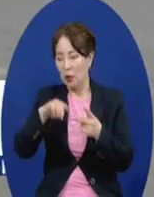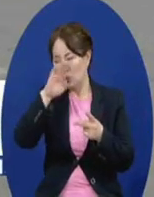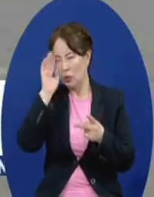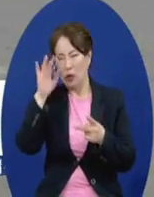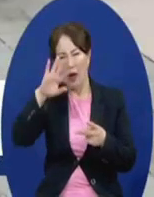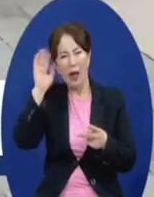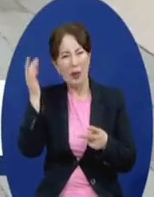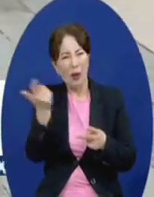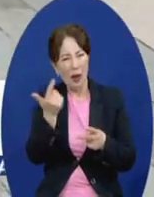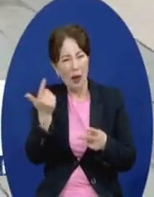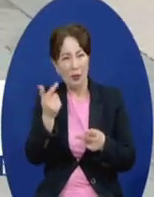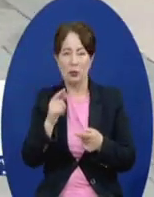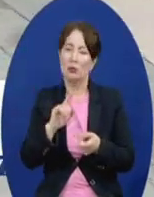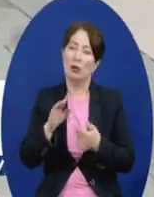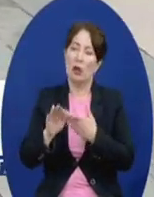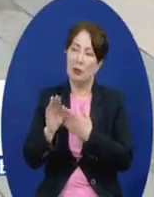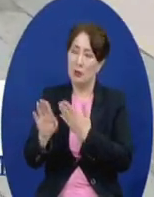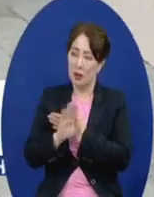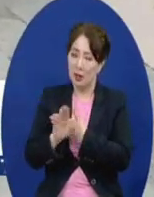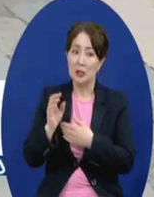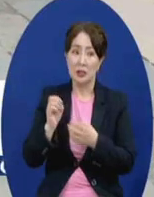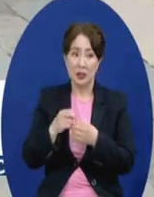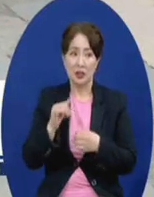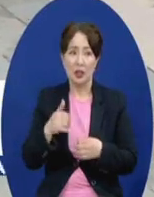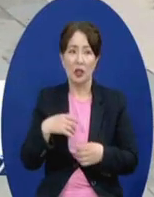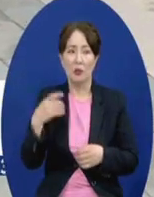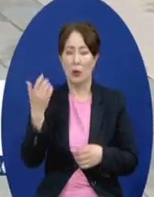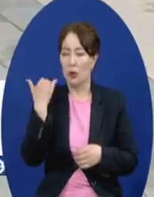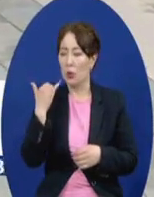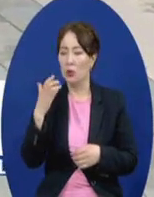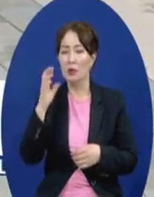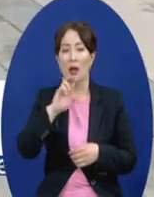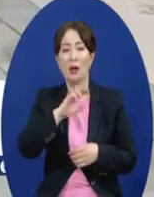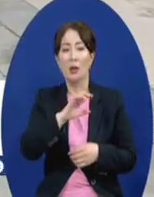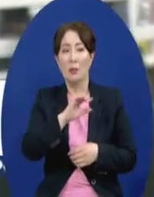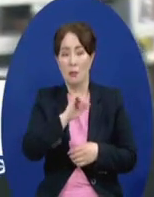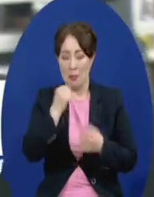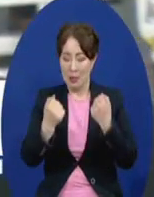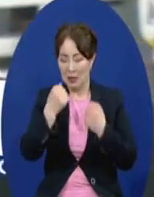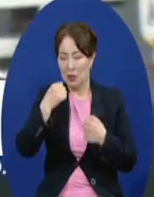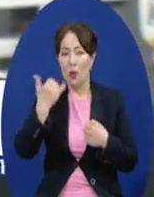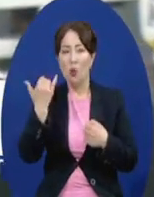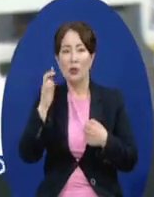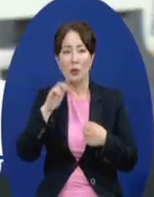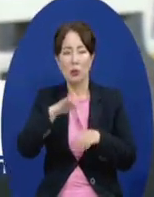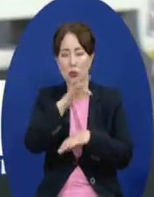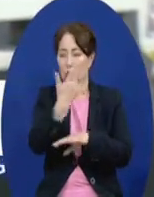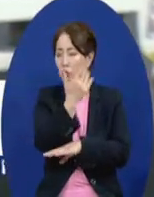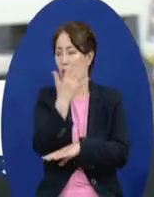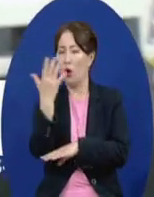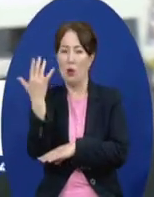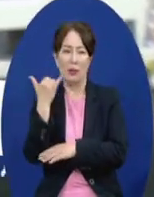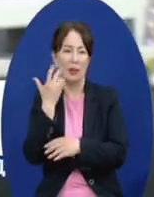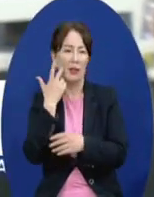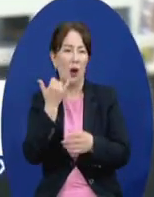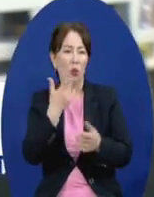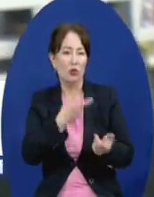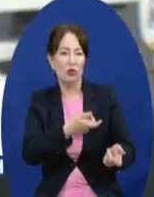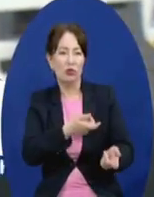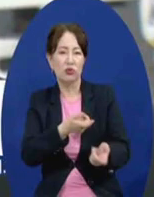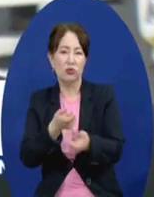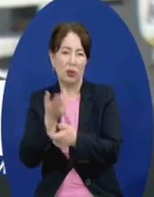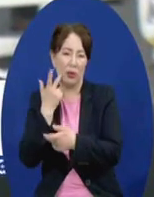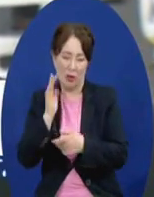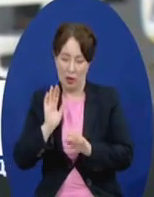байна. Ногоон байгууламж бол манай энэ усалгааны машин бол баг Улаанбаатар хотын ихэнх гудамжинд байгаа ногоон байгууламж гэдэг усалдаг.